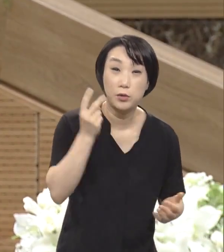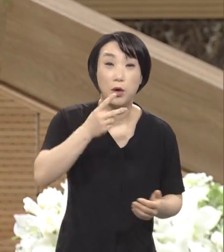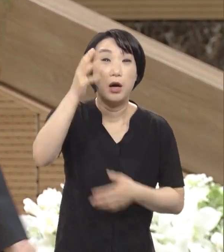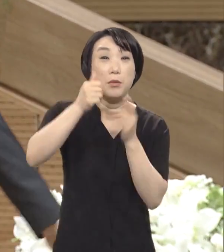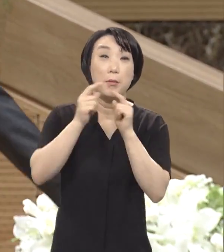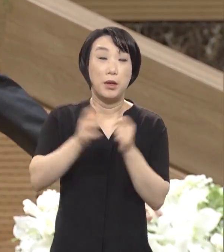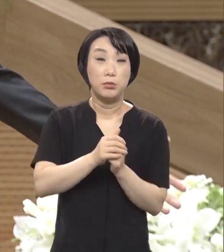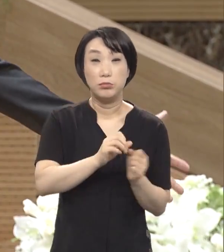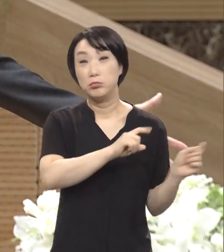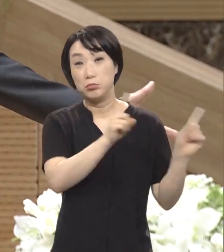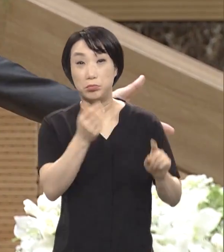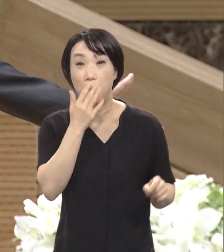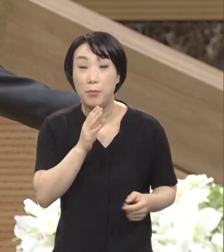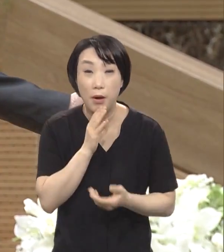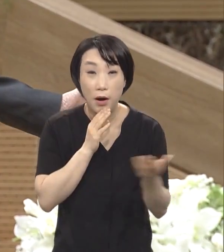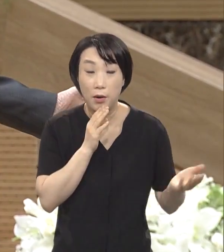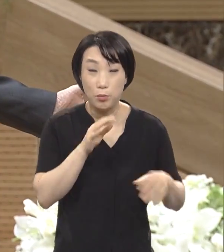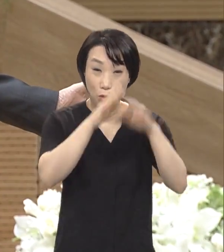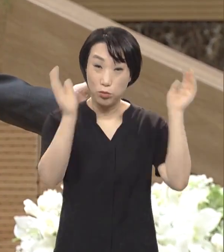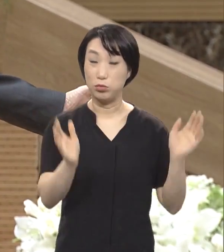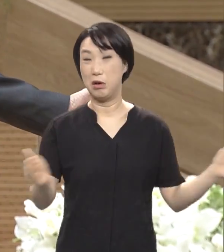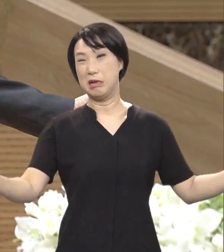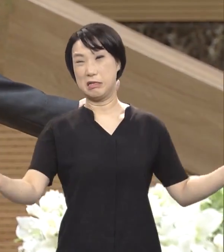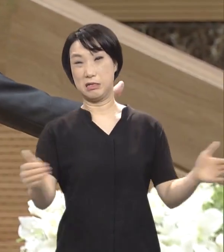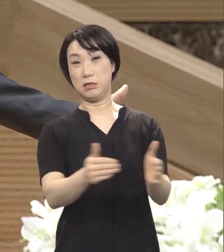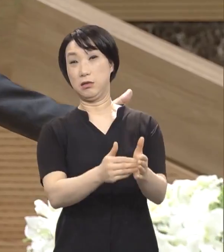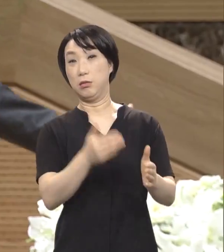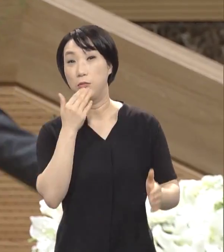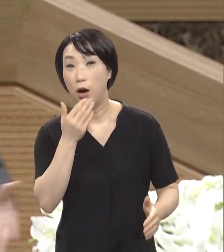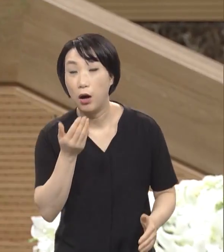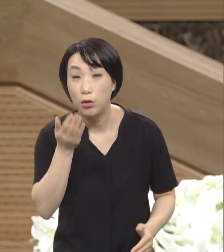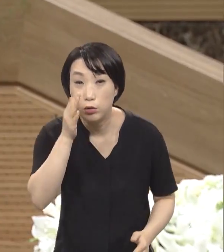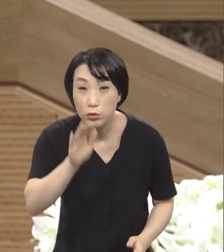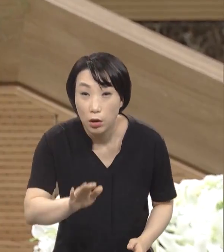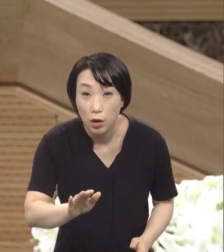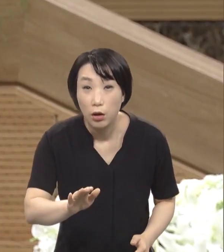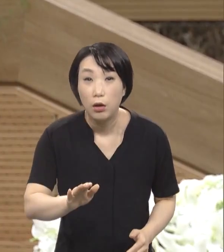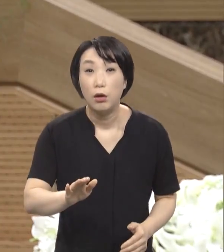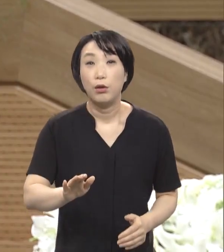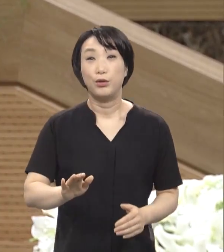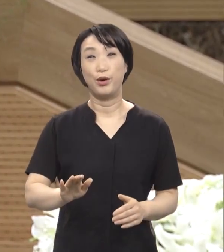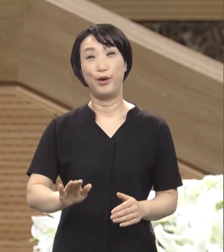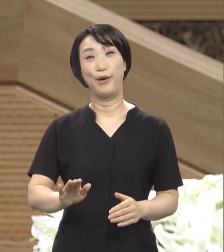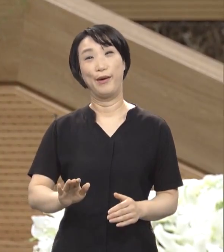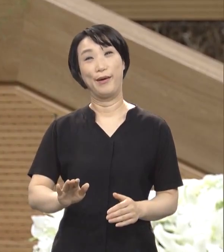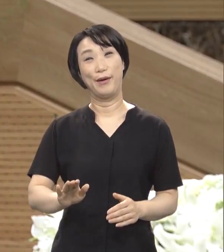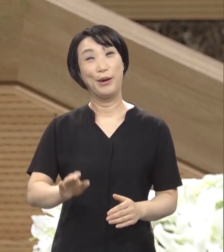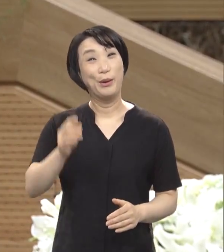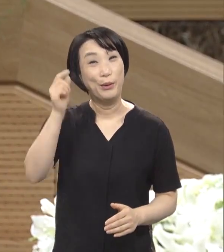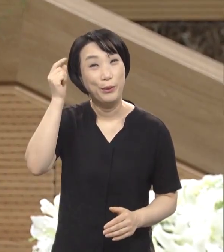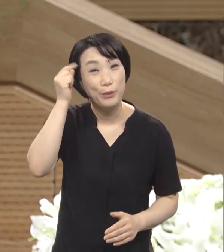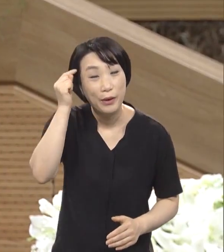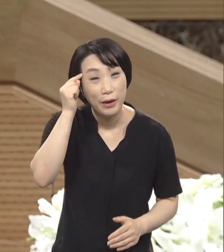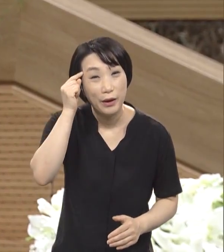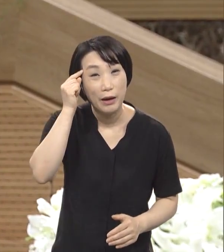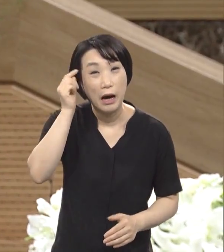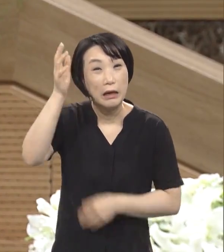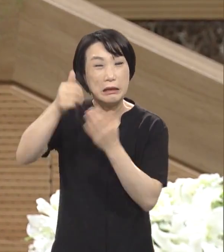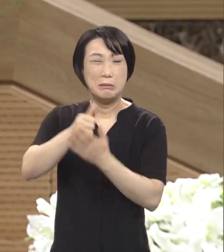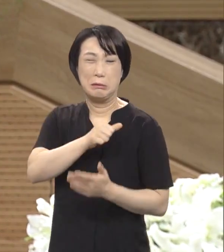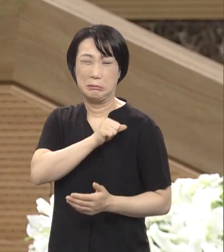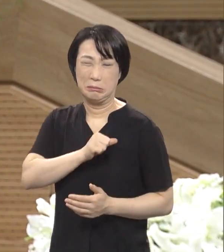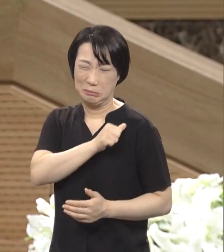있고 모든 것을 끝낼 수 있으신데도 불구하고 왜